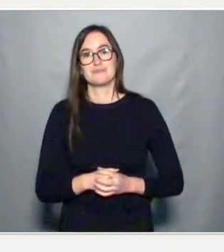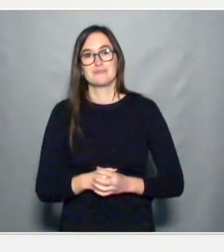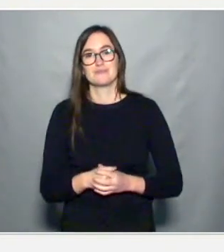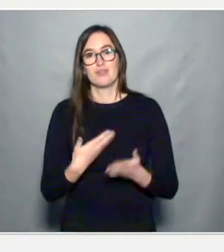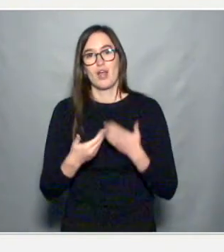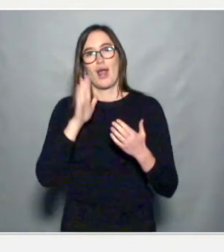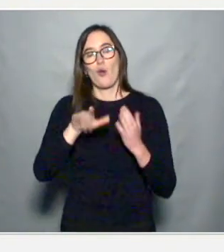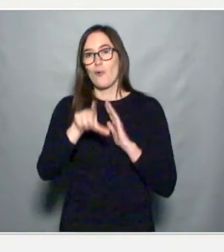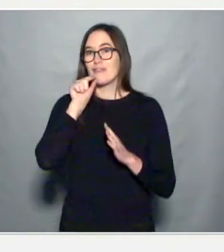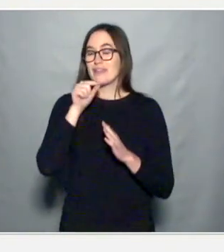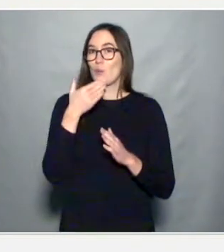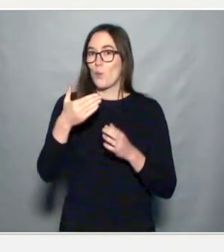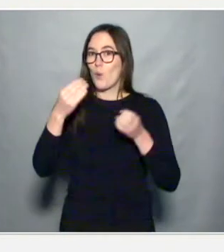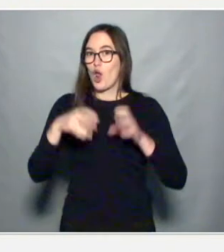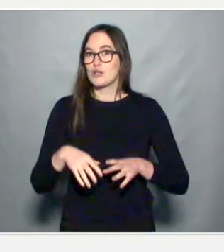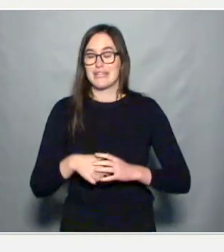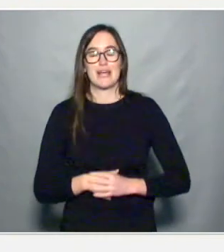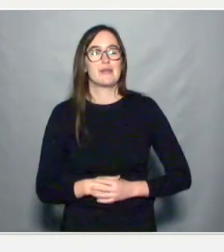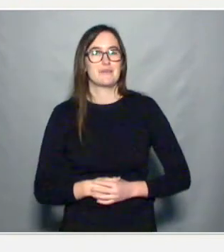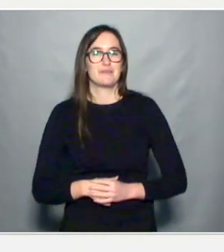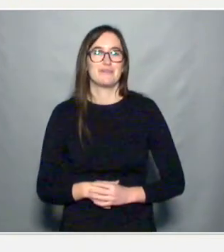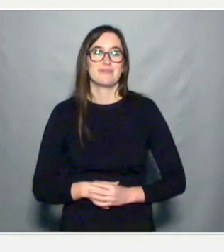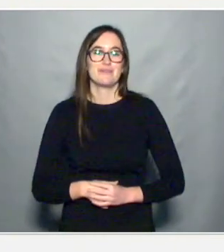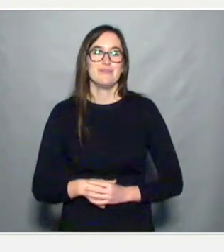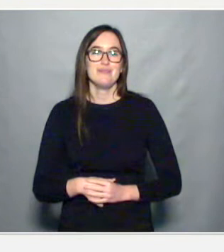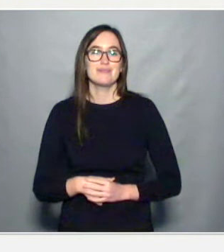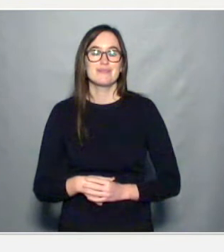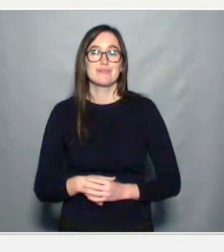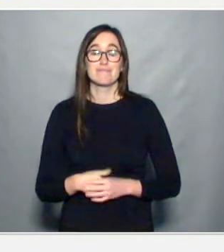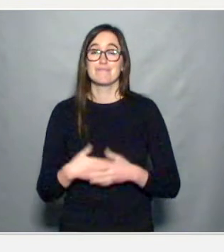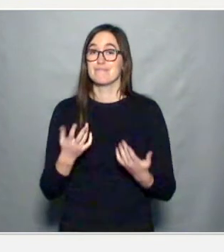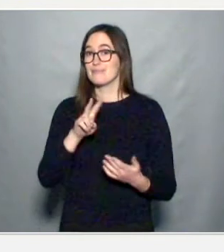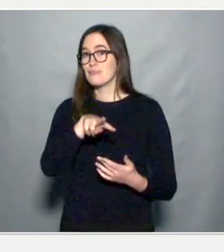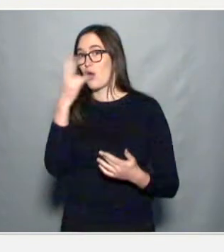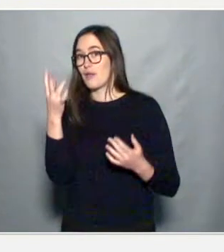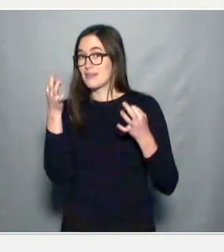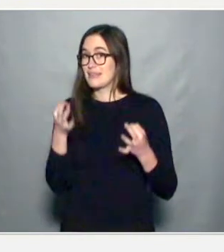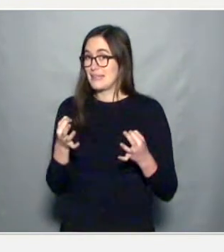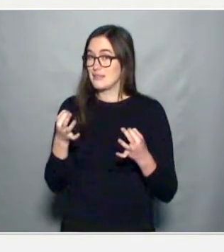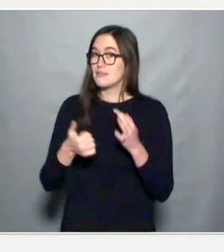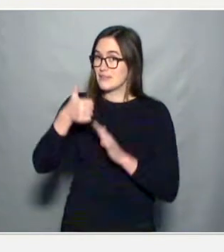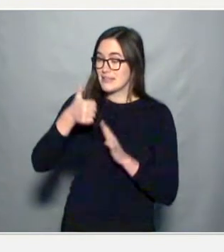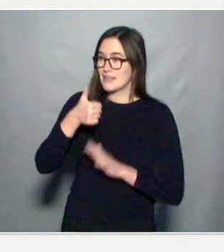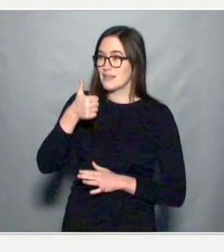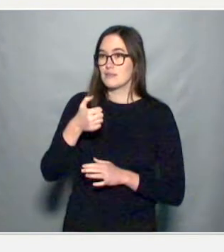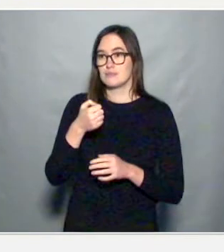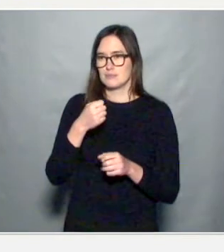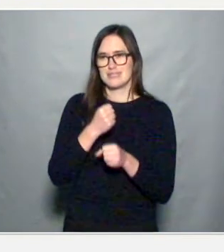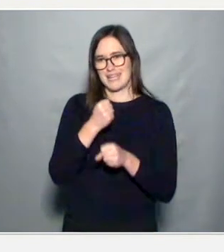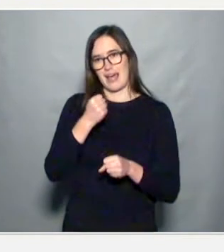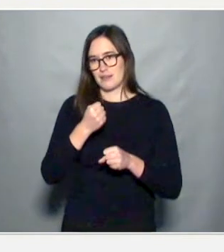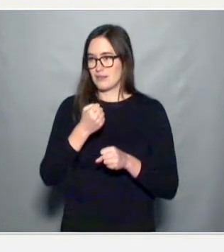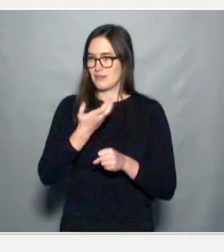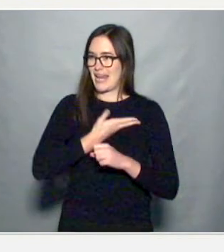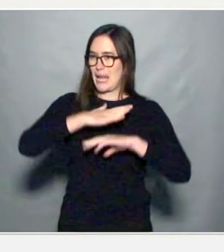hitta lösningarna för det. Andra saker som kan vara otroligt viktigt, det här är säkert också basic för er, men jag